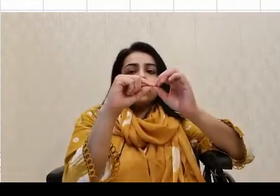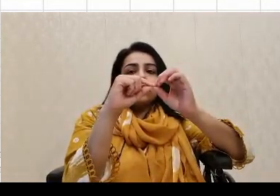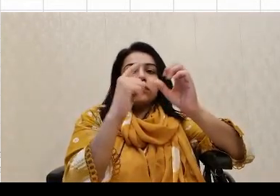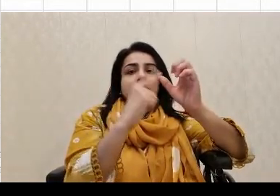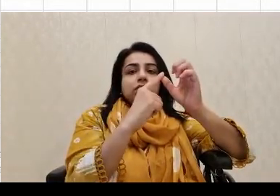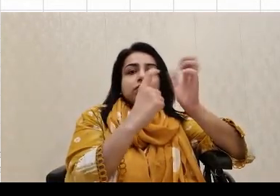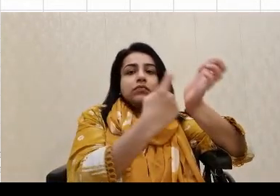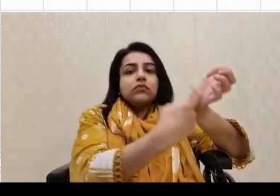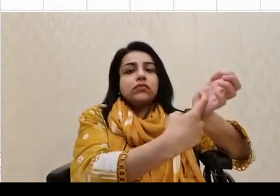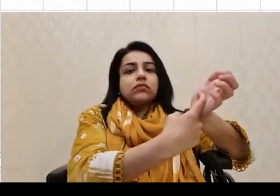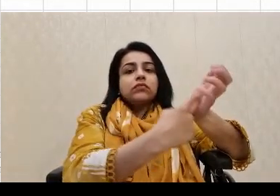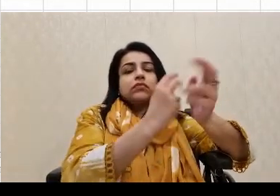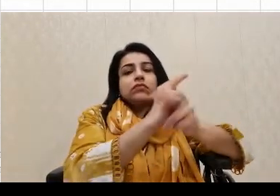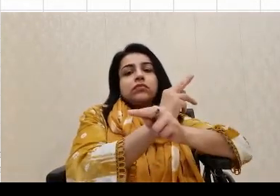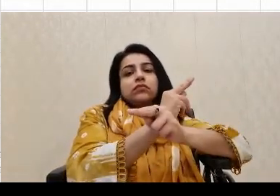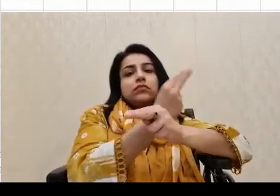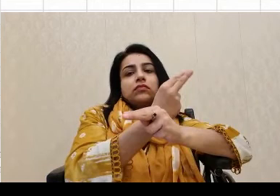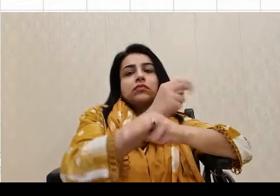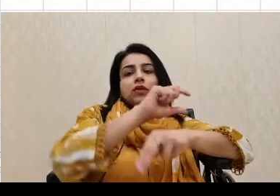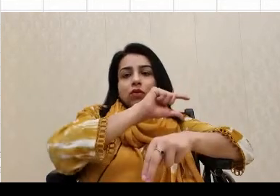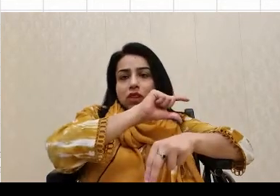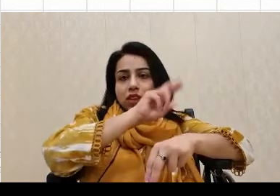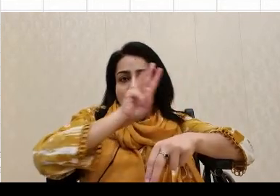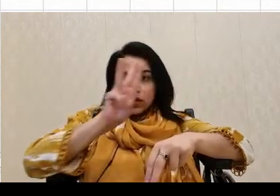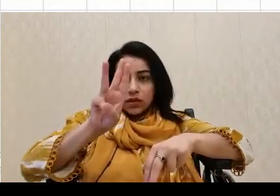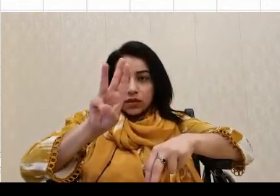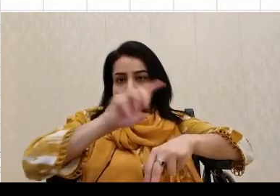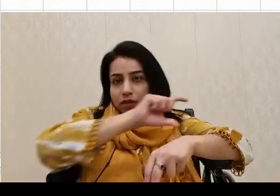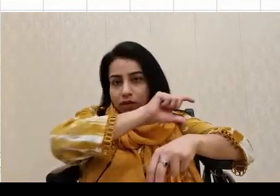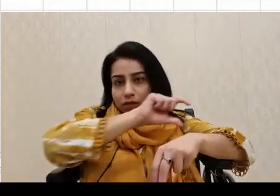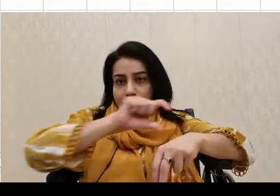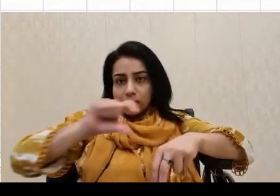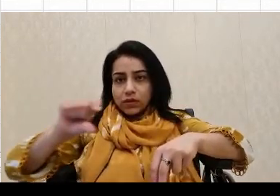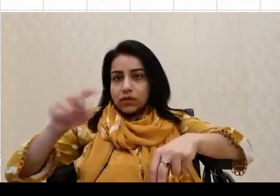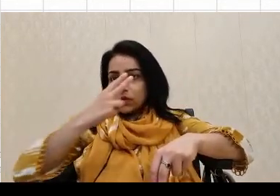बिल्कुल तकरीबन मिलती-जुलती हैं, दूसरी भी